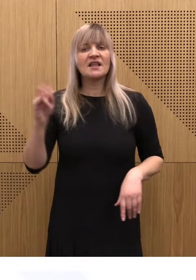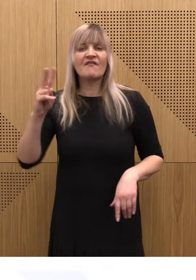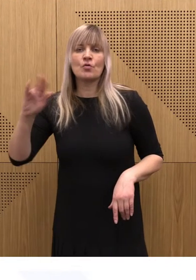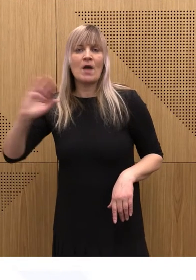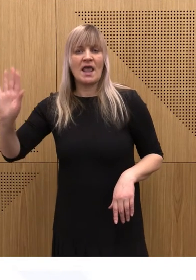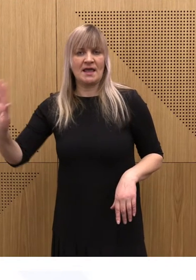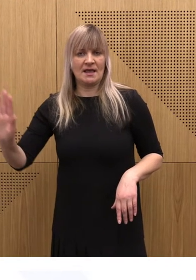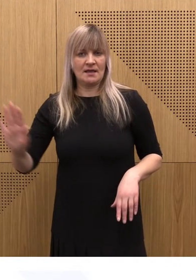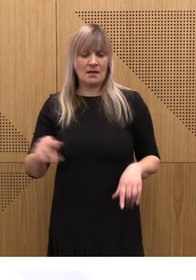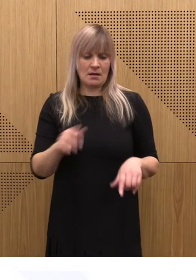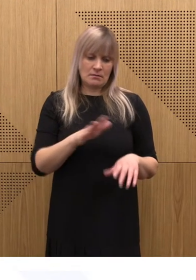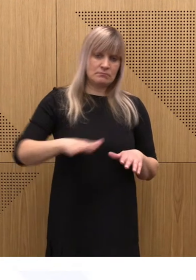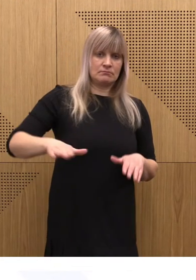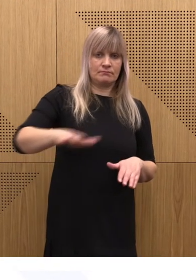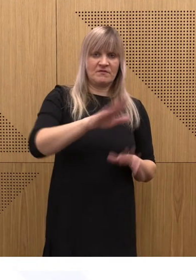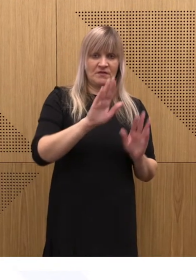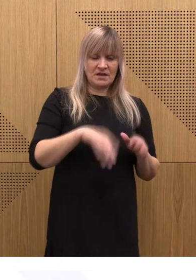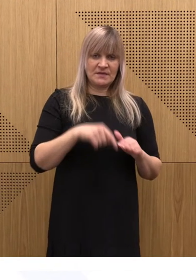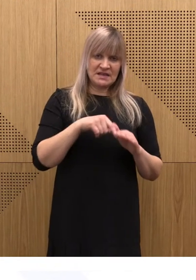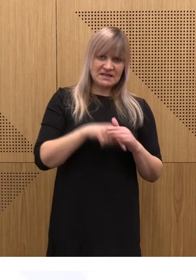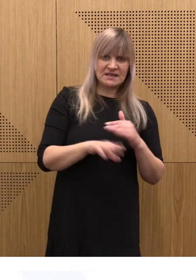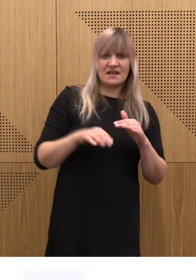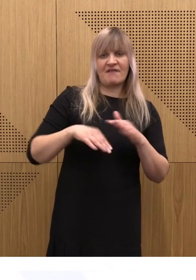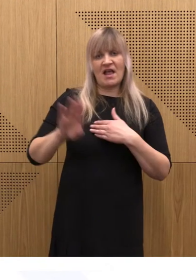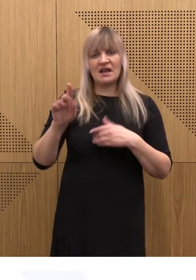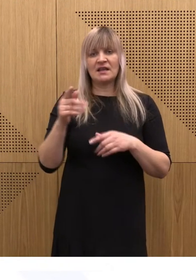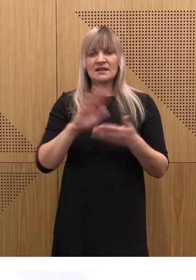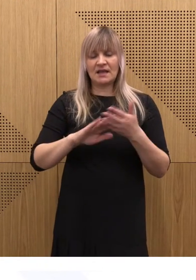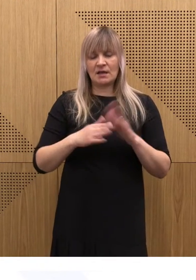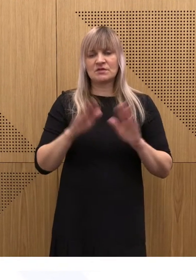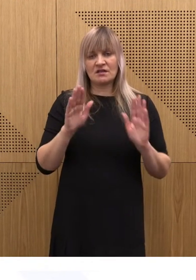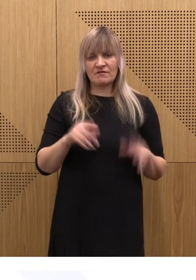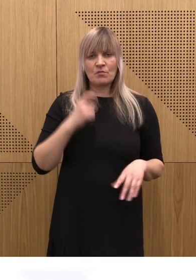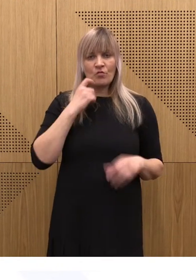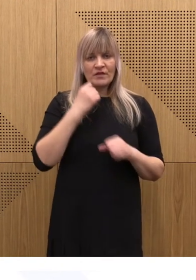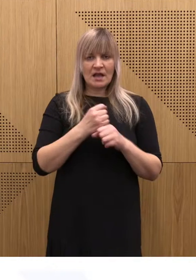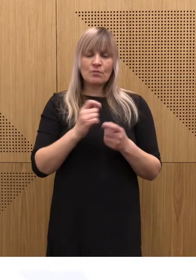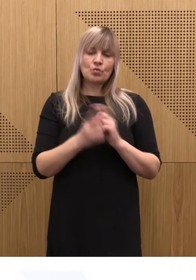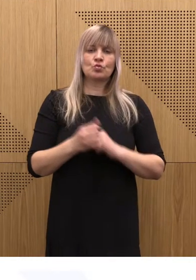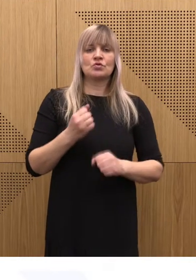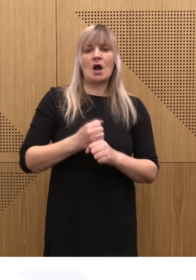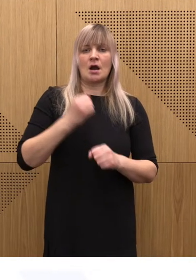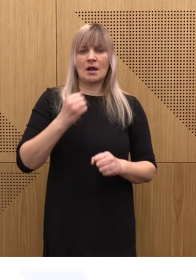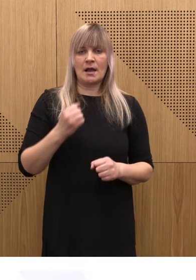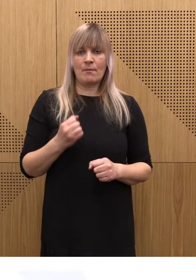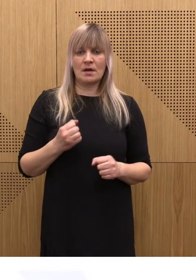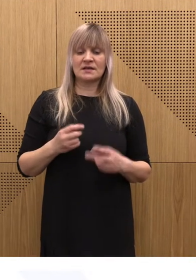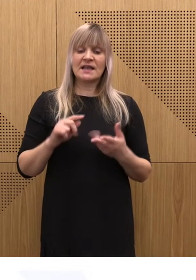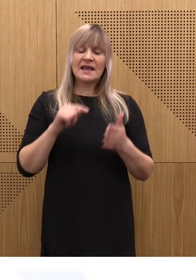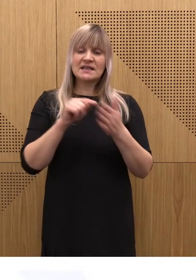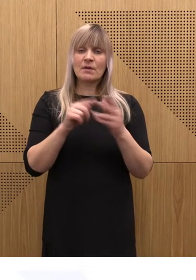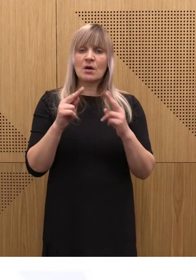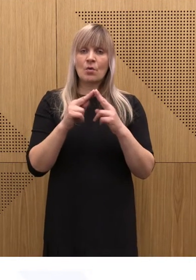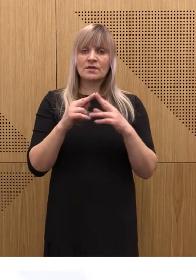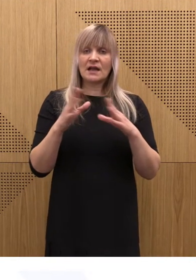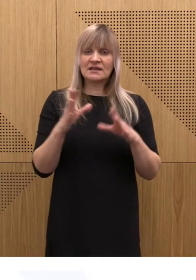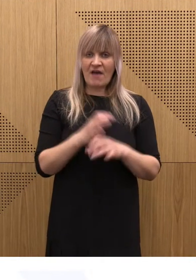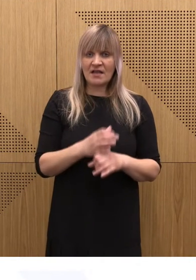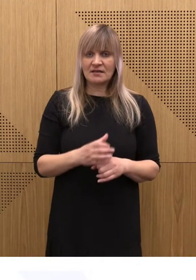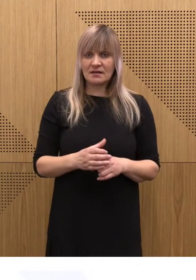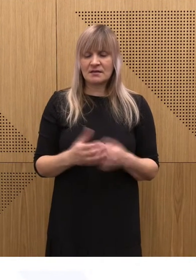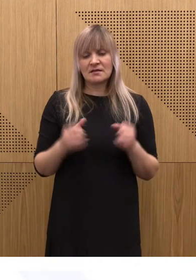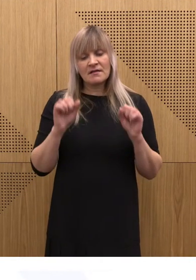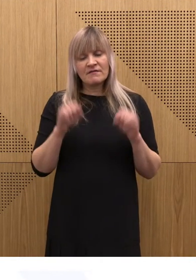Ehk sisetingimustes ja välitingimustes mõlemas läks selgelt rangemaks, huvitegevuse pakkumine, just nimelt see tõttu, et need kontakte vähendada, või